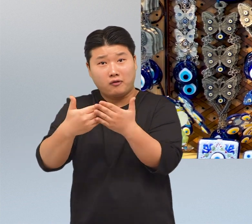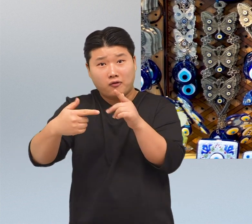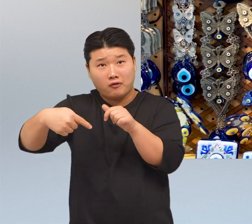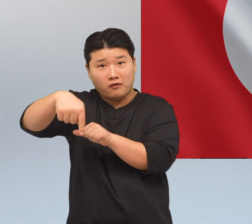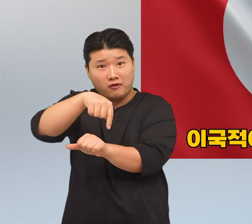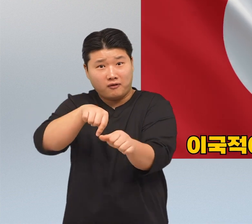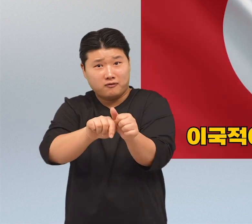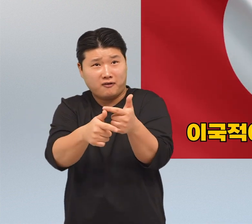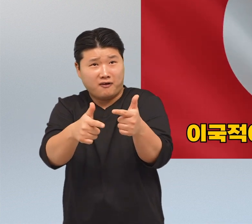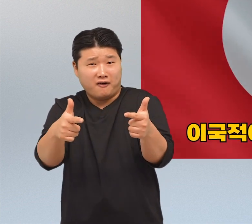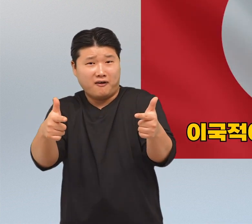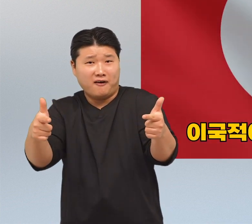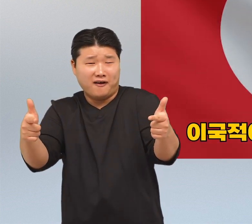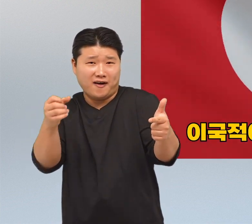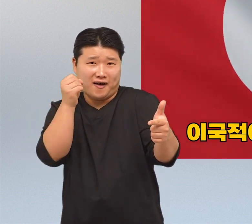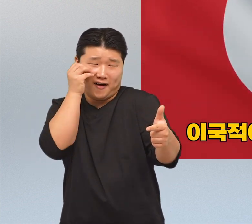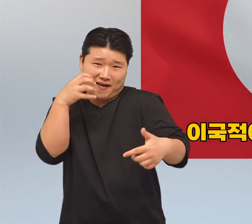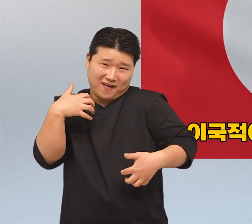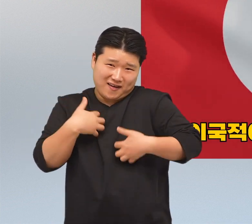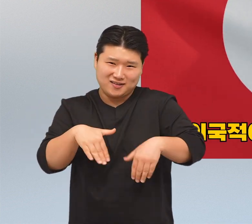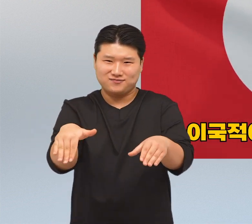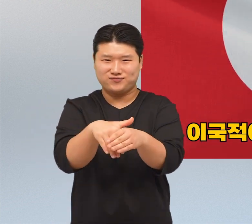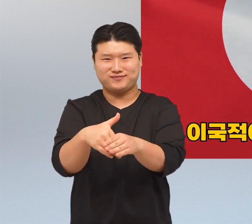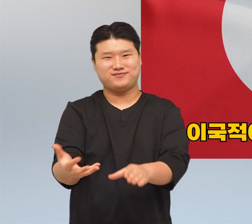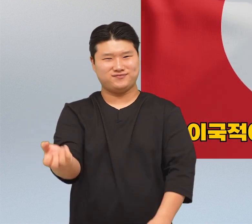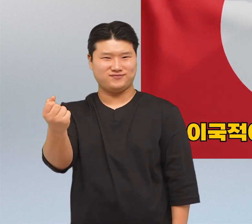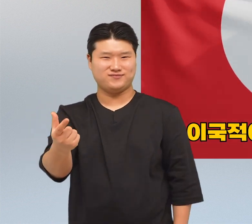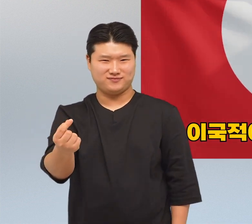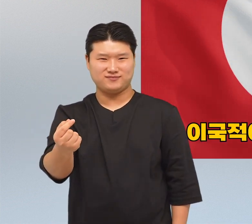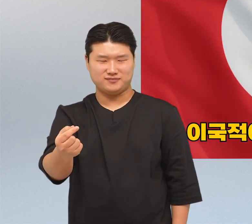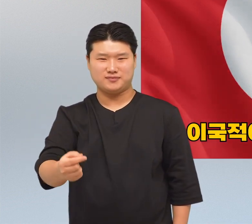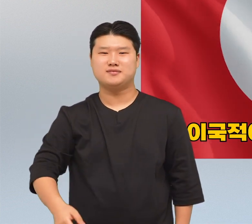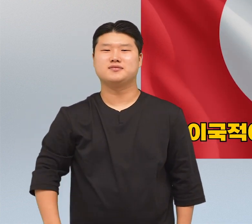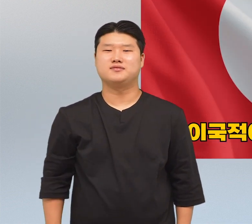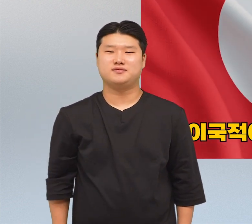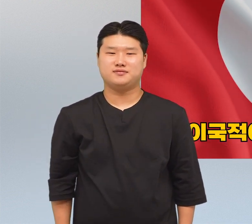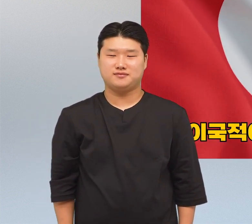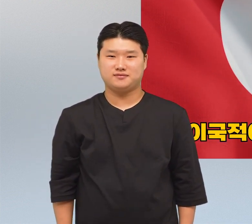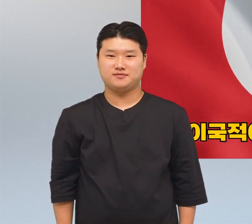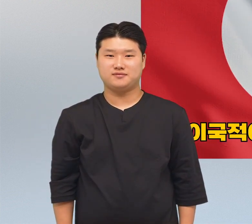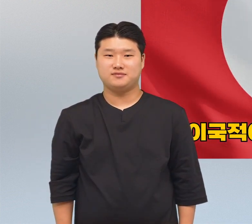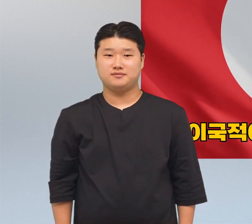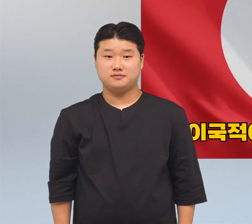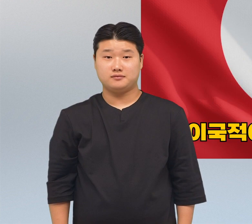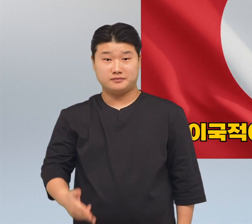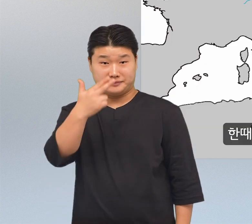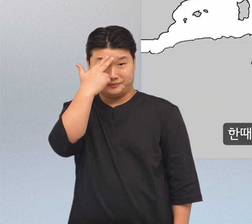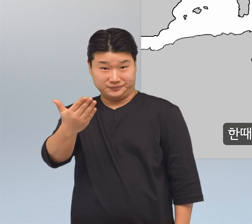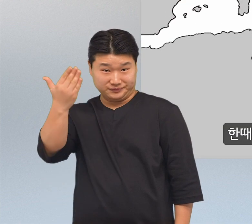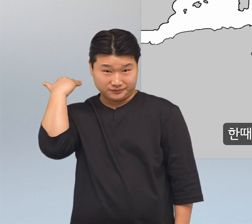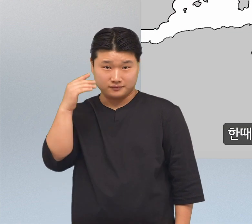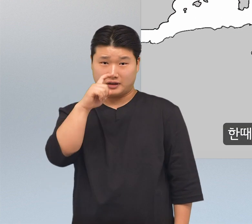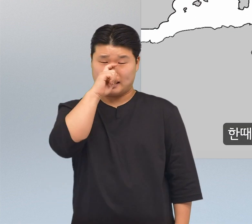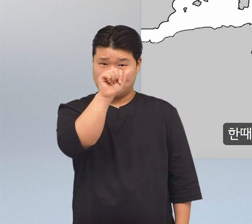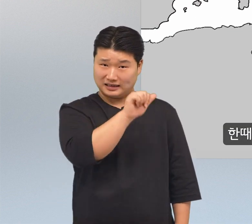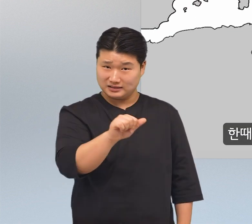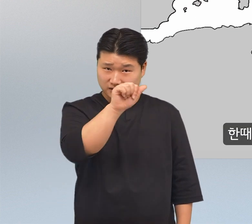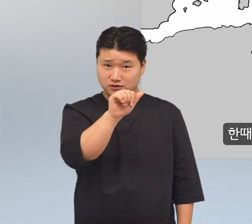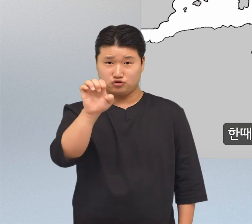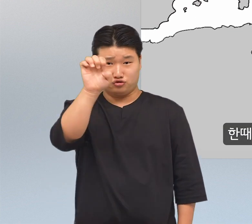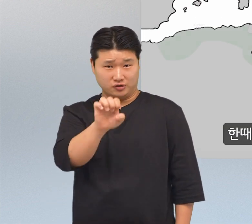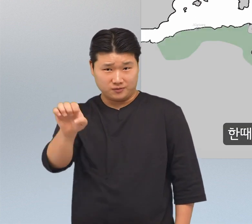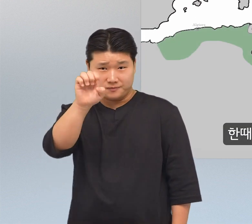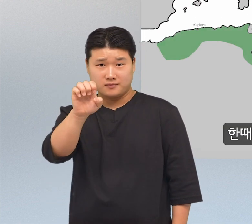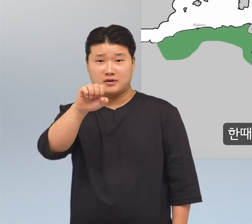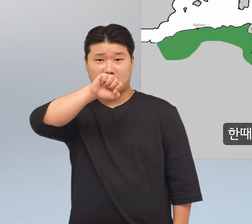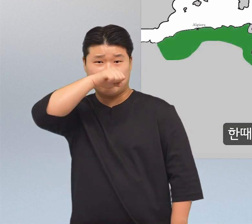본주. 무엇을 떠올리든 이국적이고 색다른 멋이 가득한 튀르키예는 한때